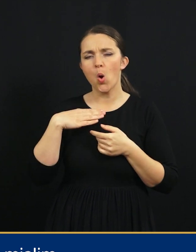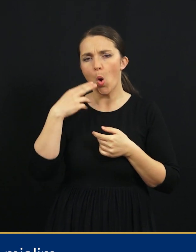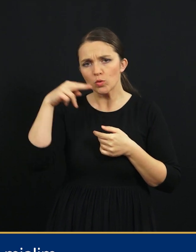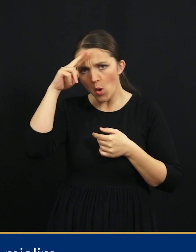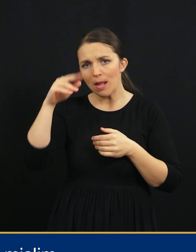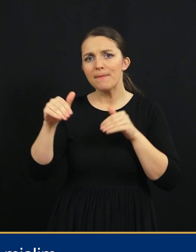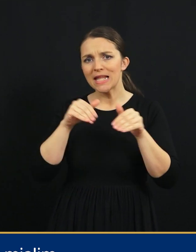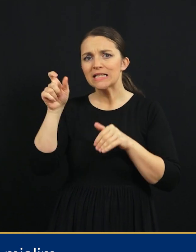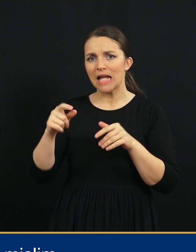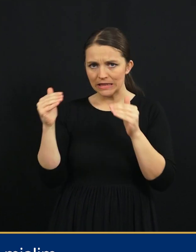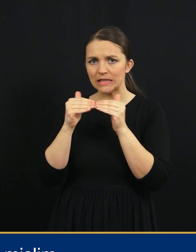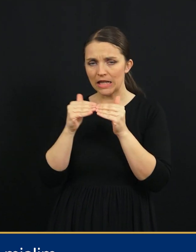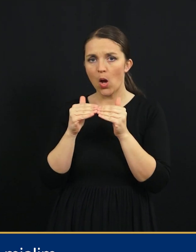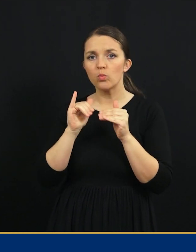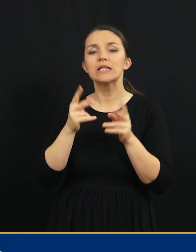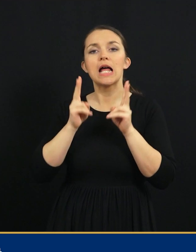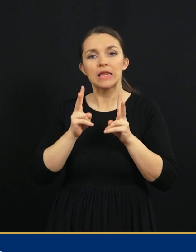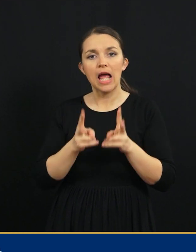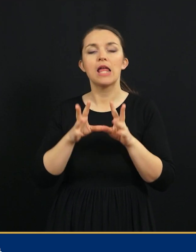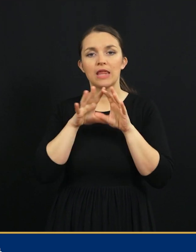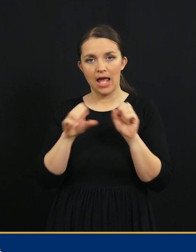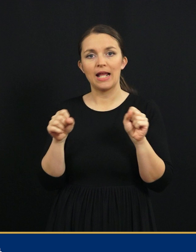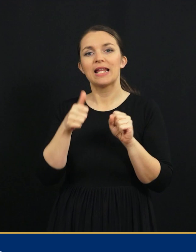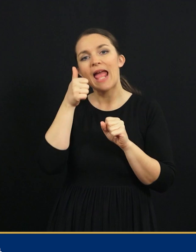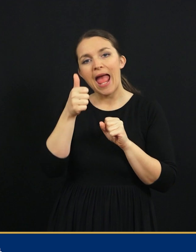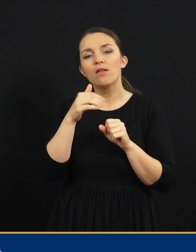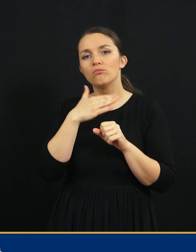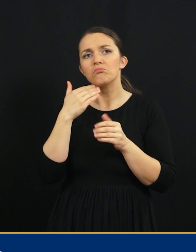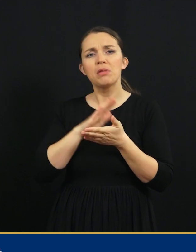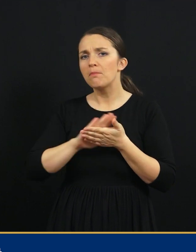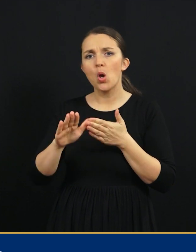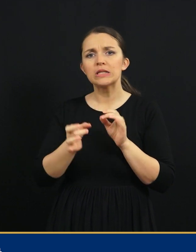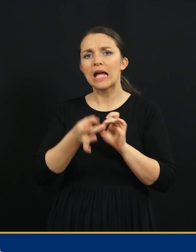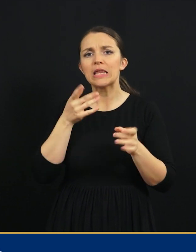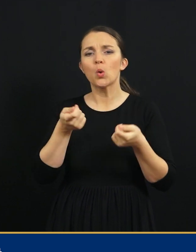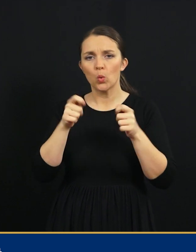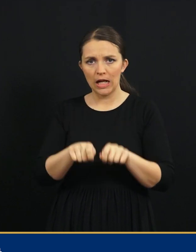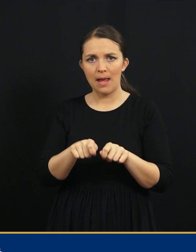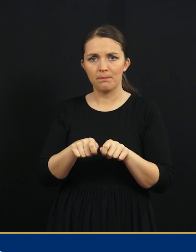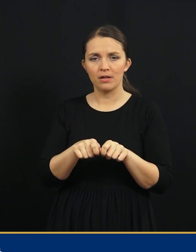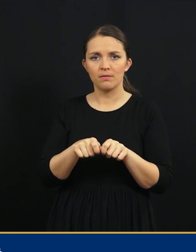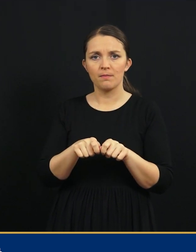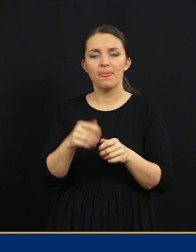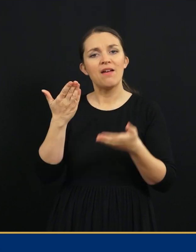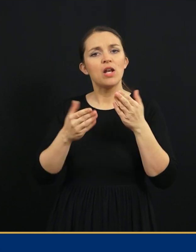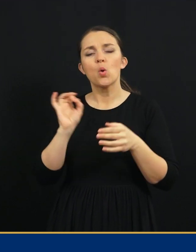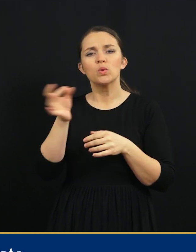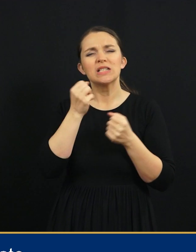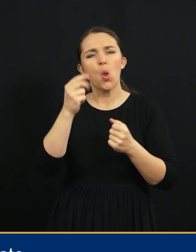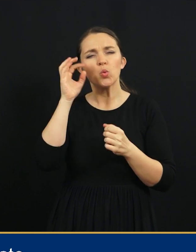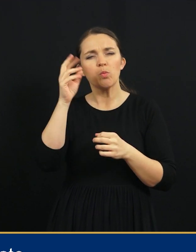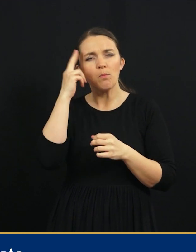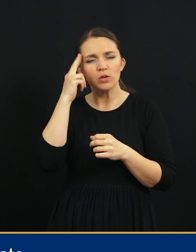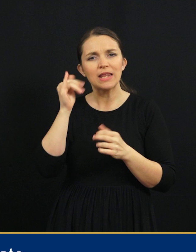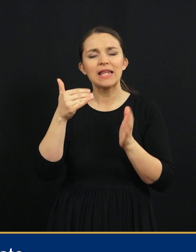se je gospod minister tudi strinjal, se da narediti en dosti preprost in hiter ukrep. Verjetno vsi